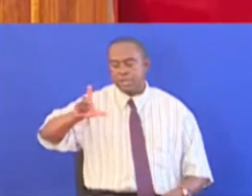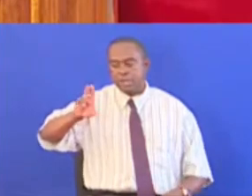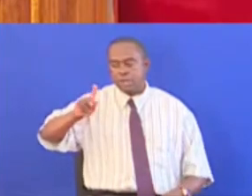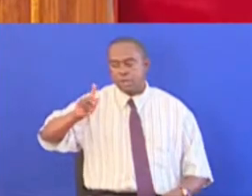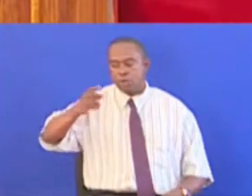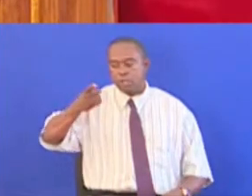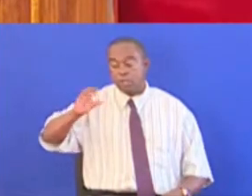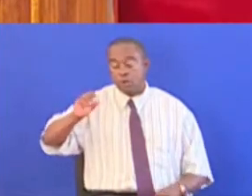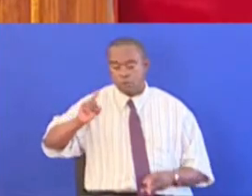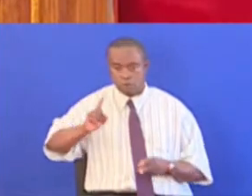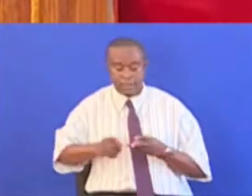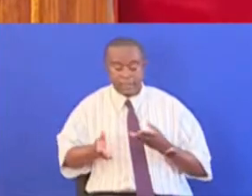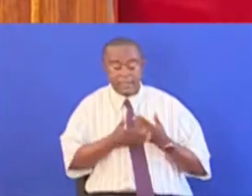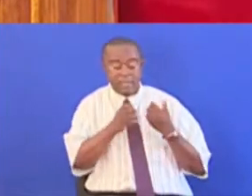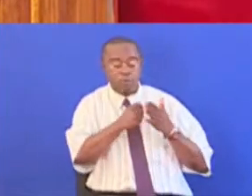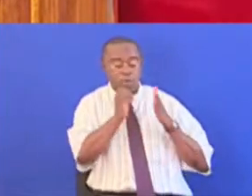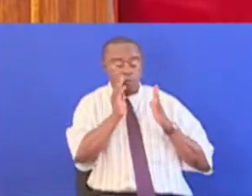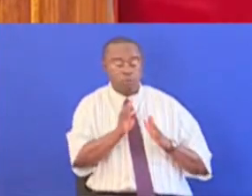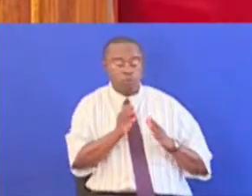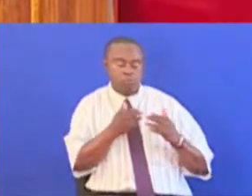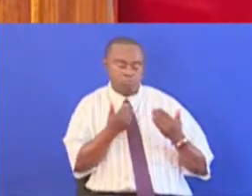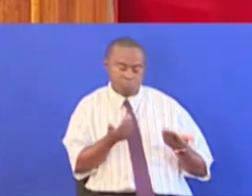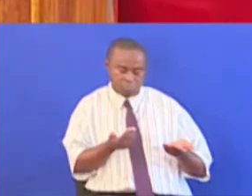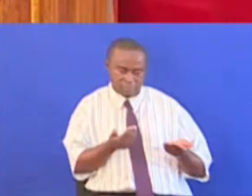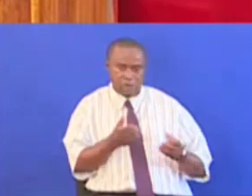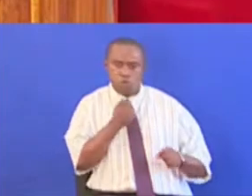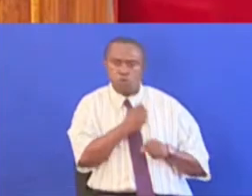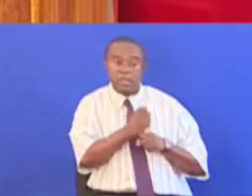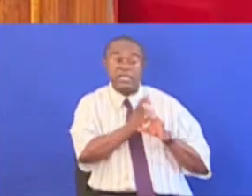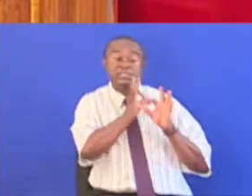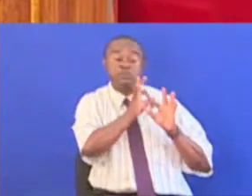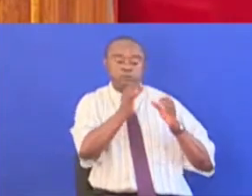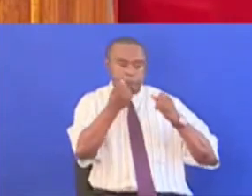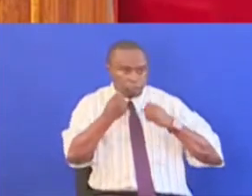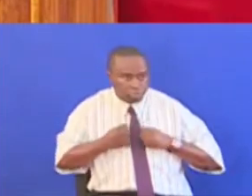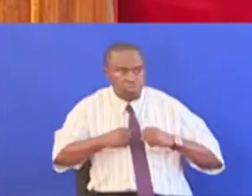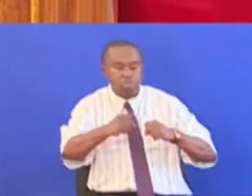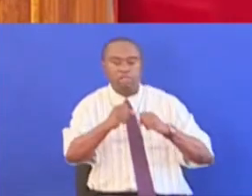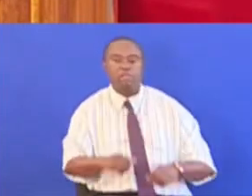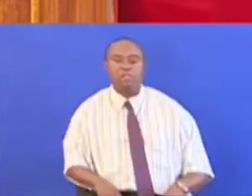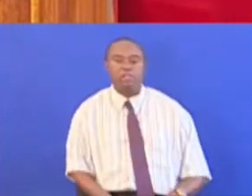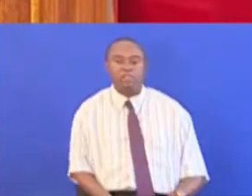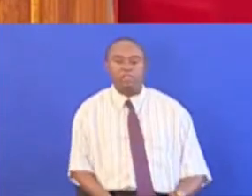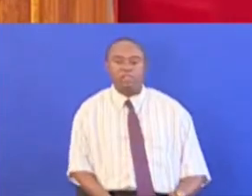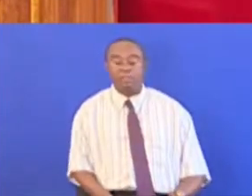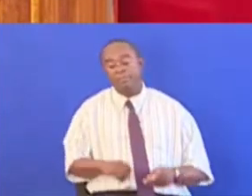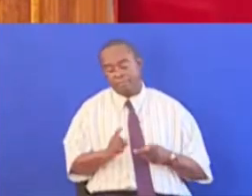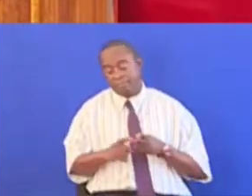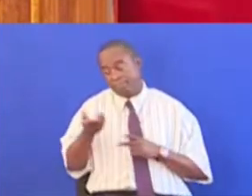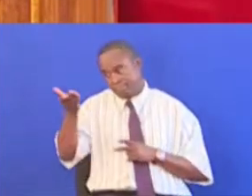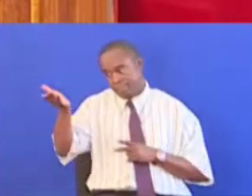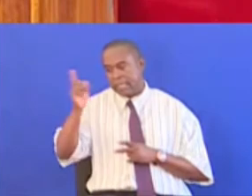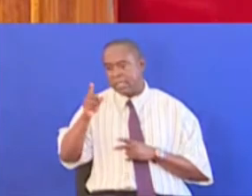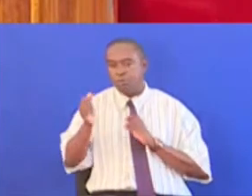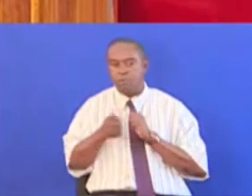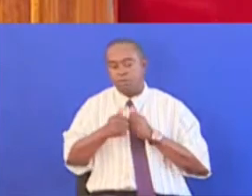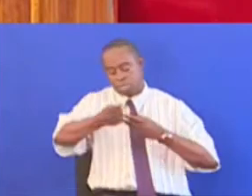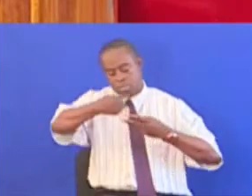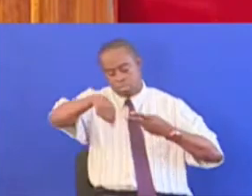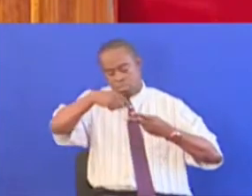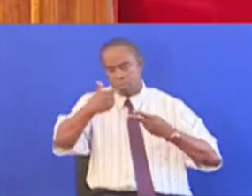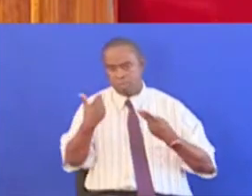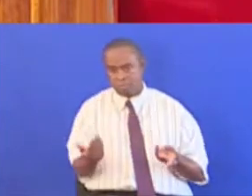Mohamed Rajab, na watumishi wote wa wizara kwa kazi nzuri mnayoifanya. Mheshimiwa mwenyekiti, yako mambo mawili